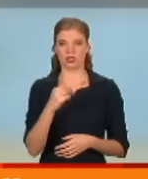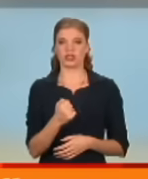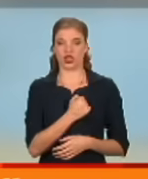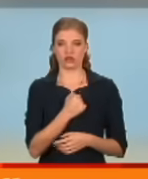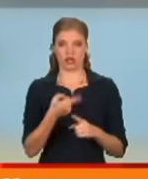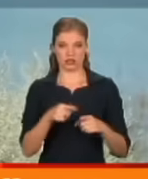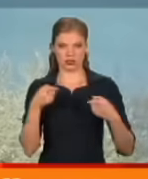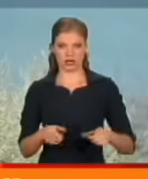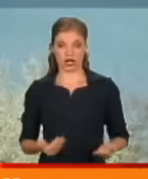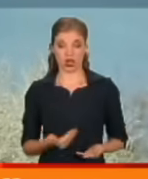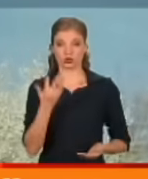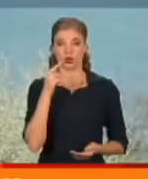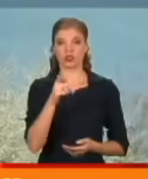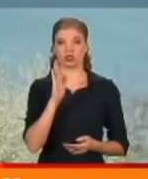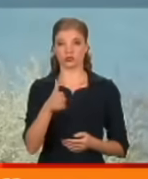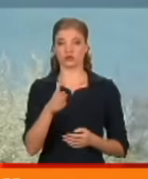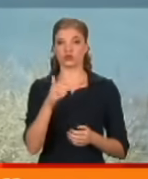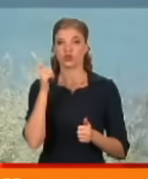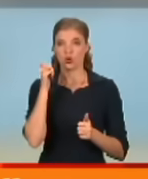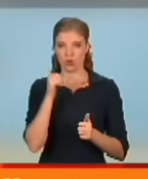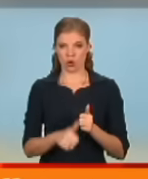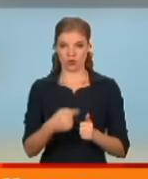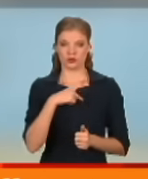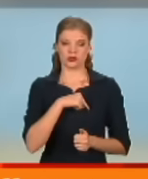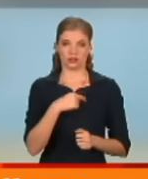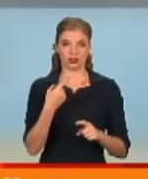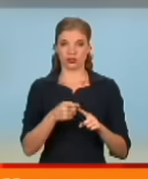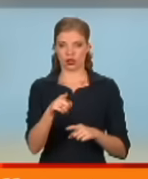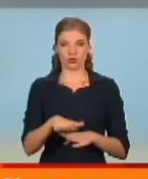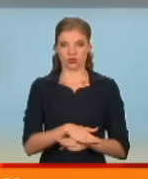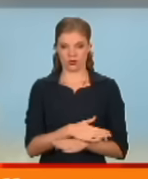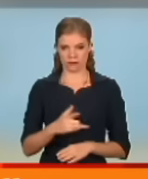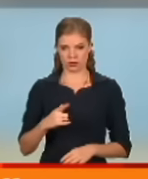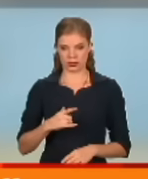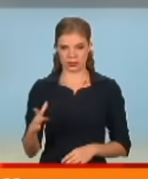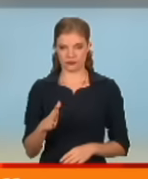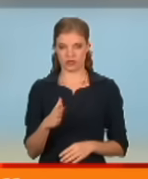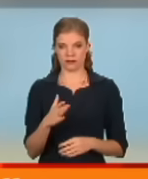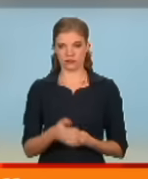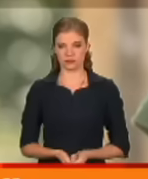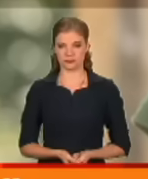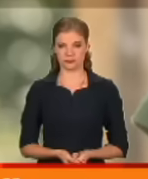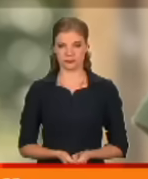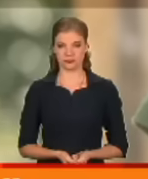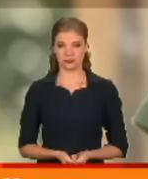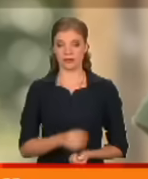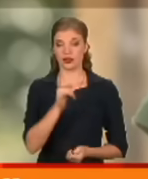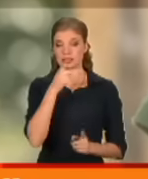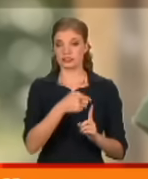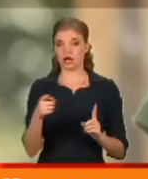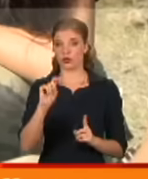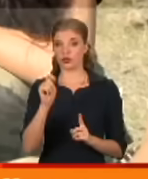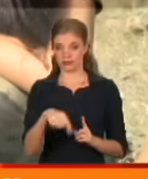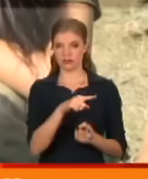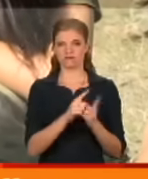це реальність. Якщо ти будеш пропускати кожного через себе, ти довго тут не затримаєшся в плані психічного стану. За роки війни